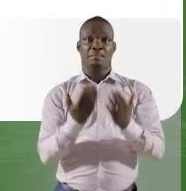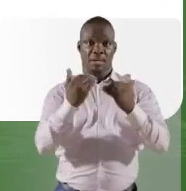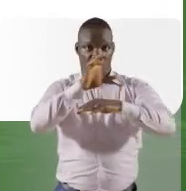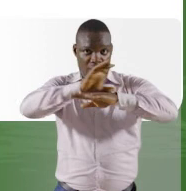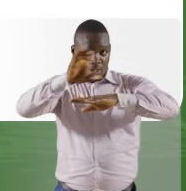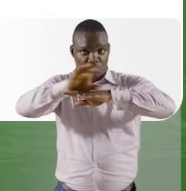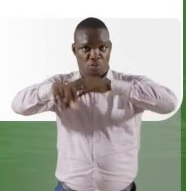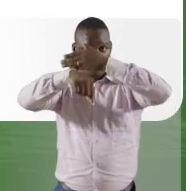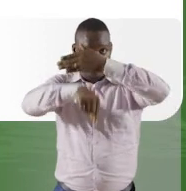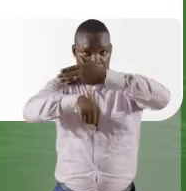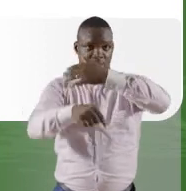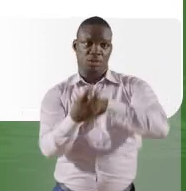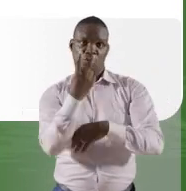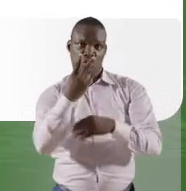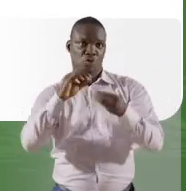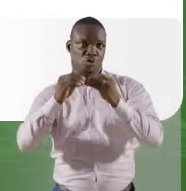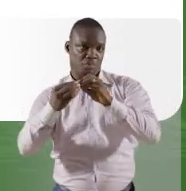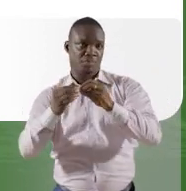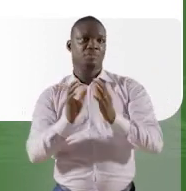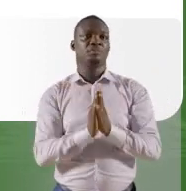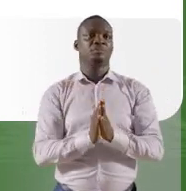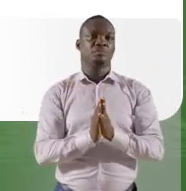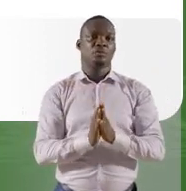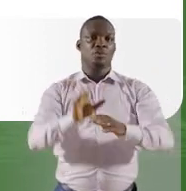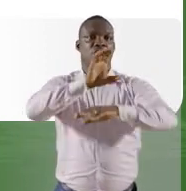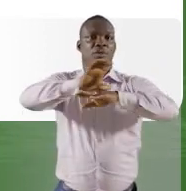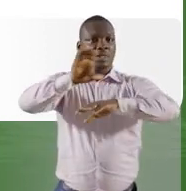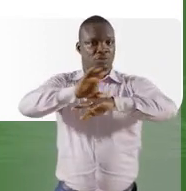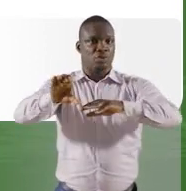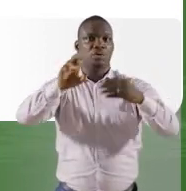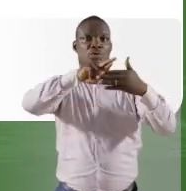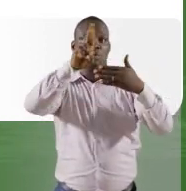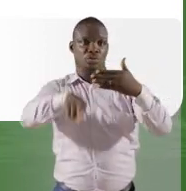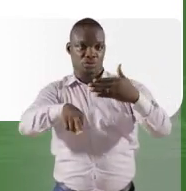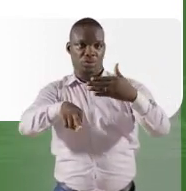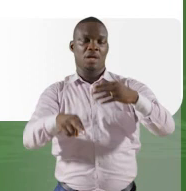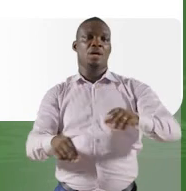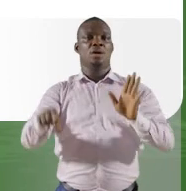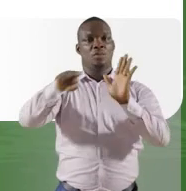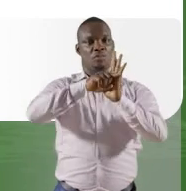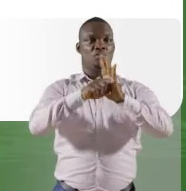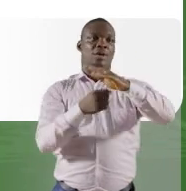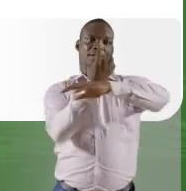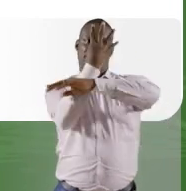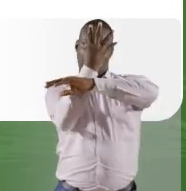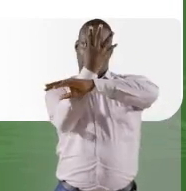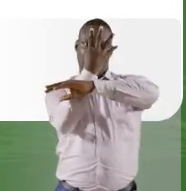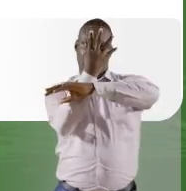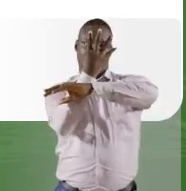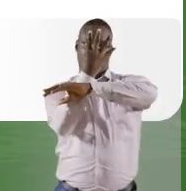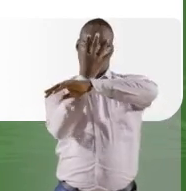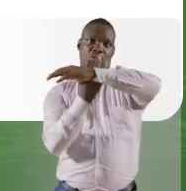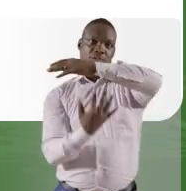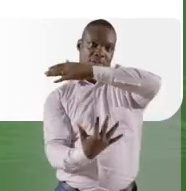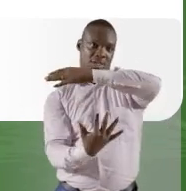nombres complexes. Et donc, le calcul va nous donner moins 4 au numérateur